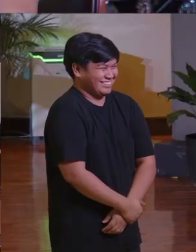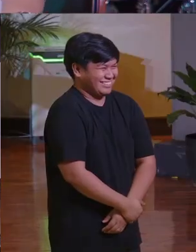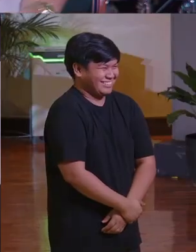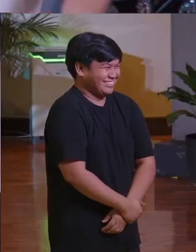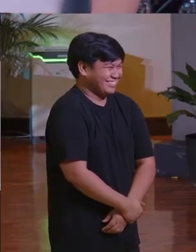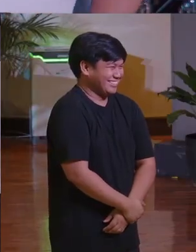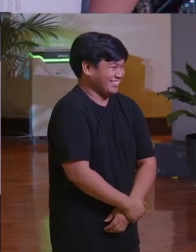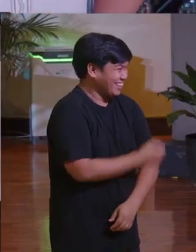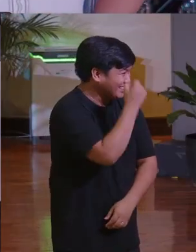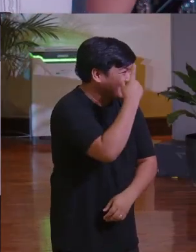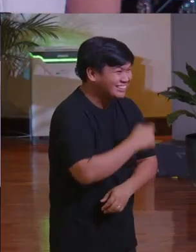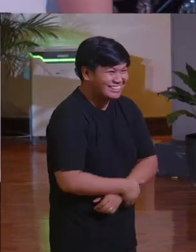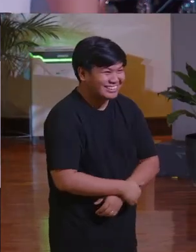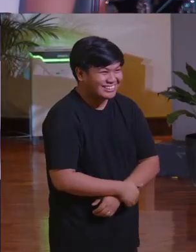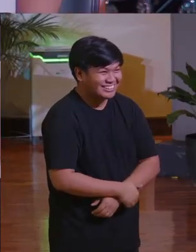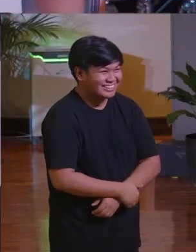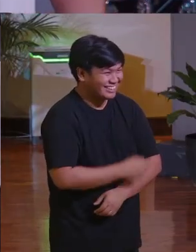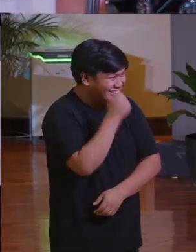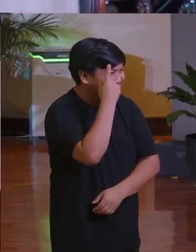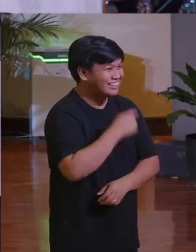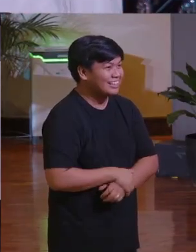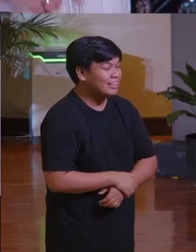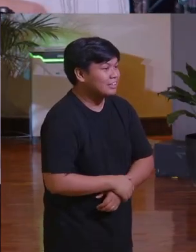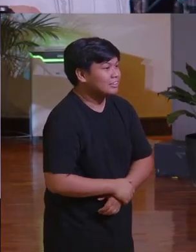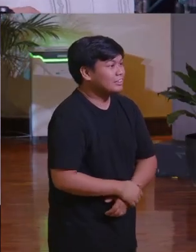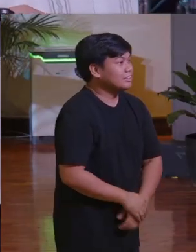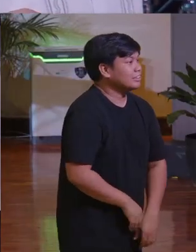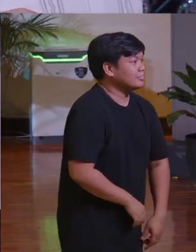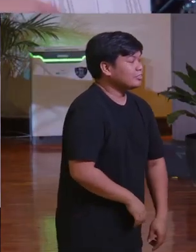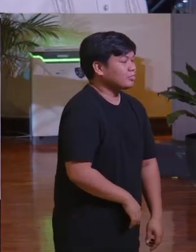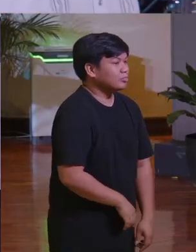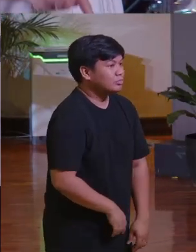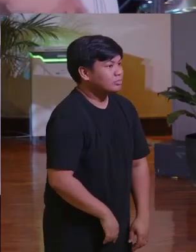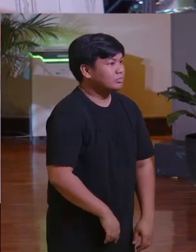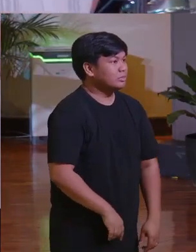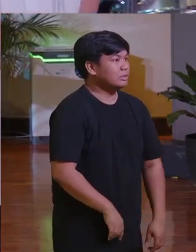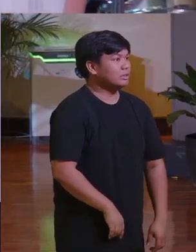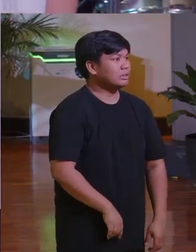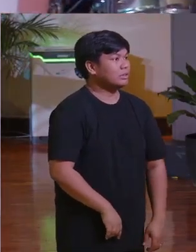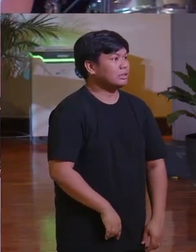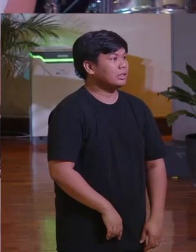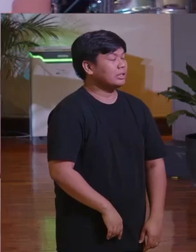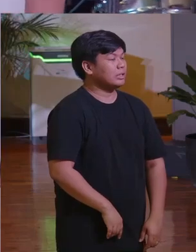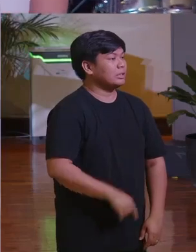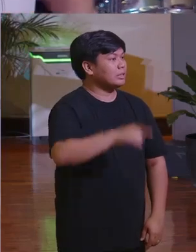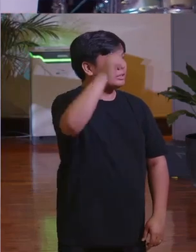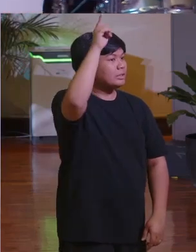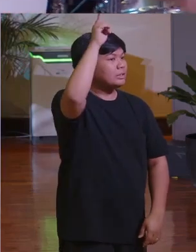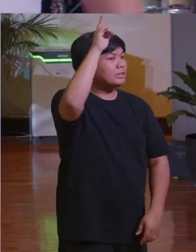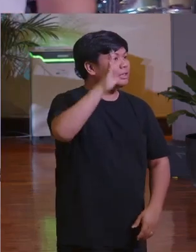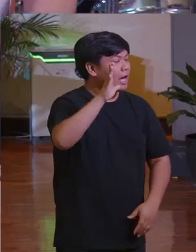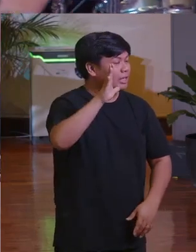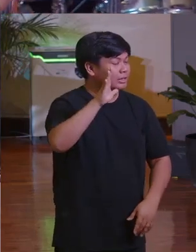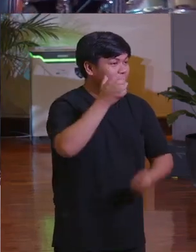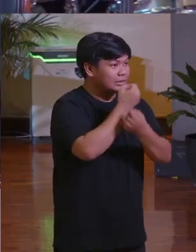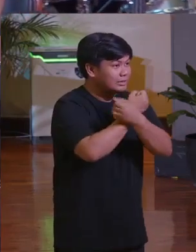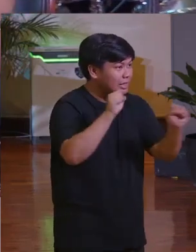Nakakatawa na nakukuha niya yung joke. Ang nagligtas sa kanila, niluwal ng isang